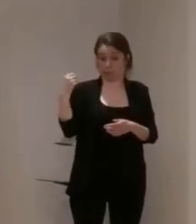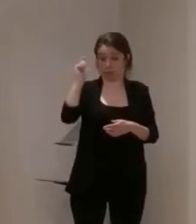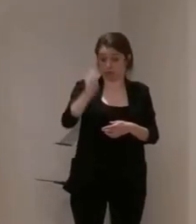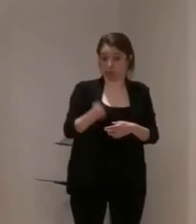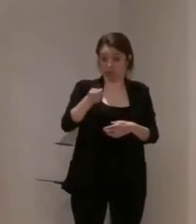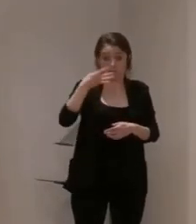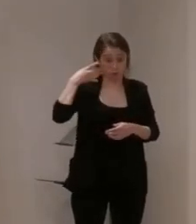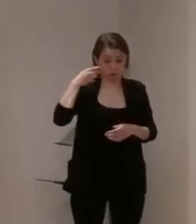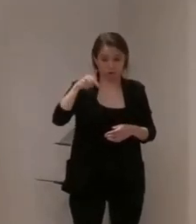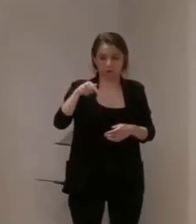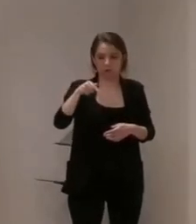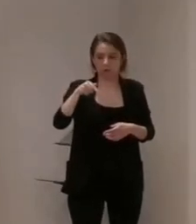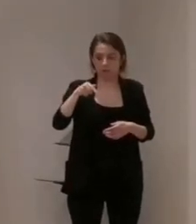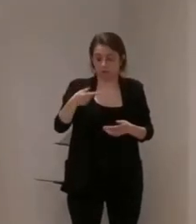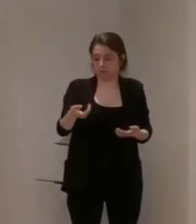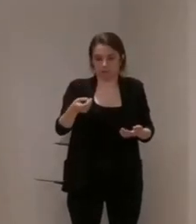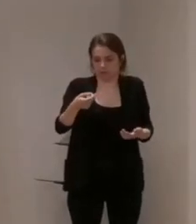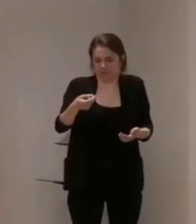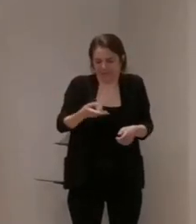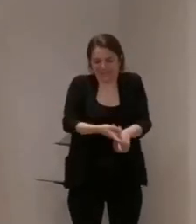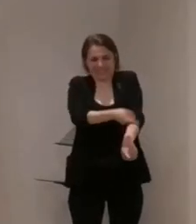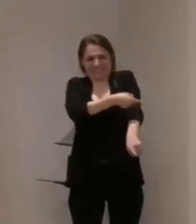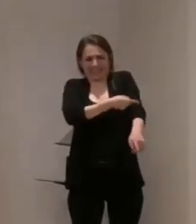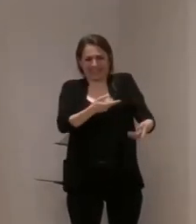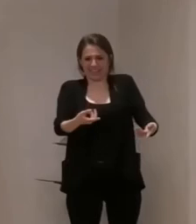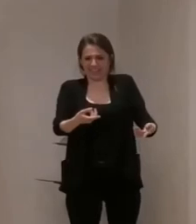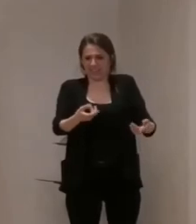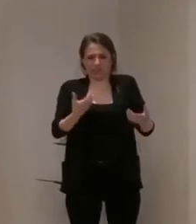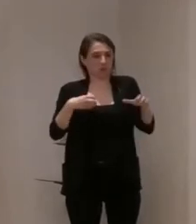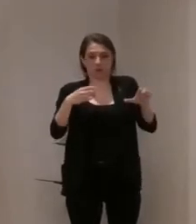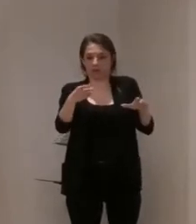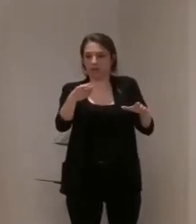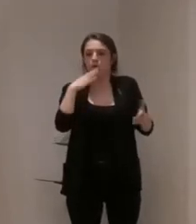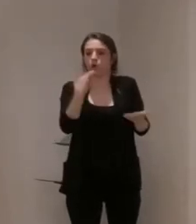demostra una cosa, que realment aquest estat,